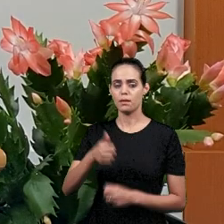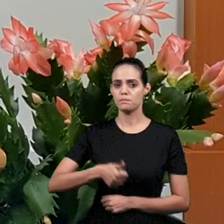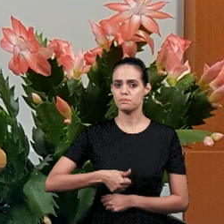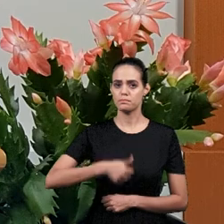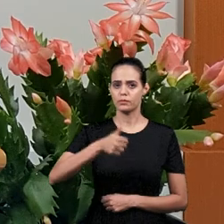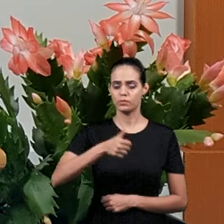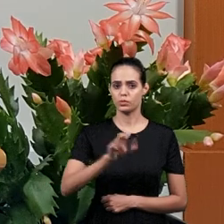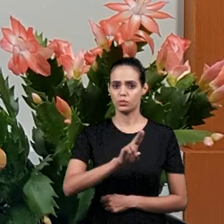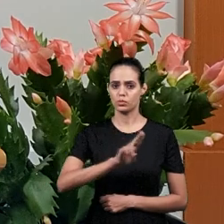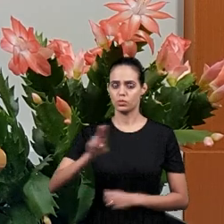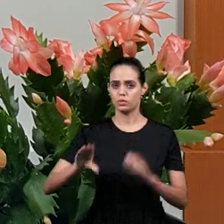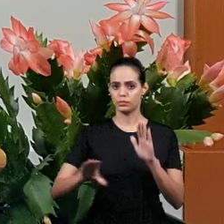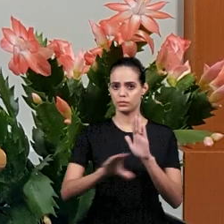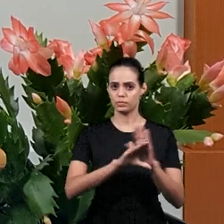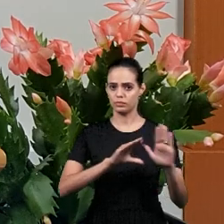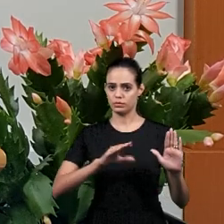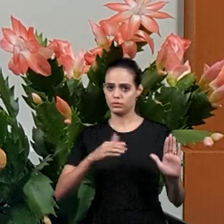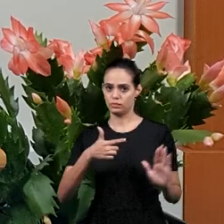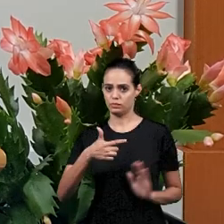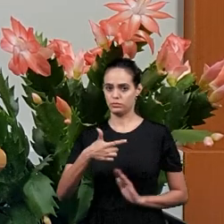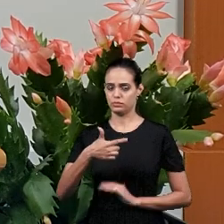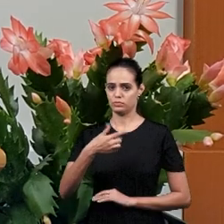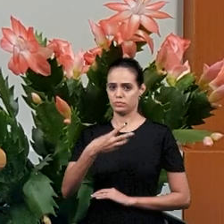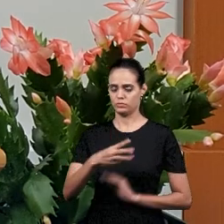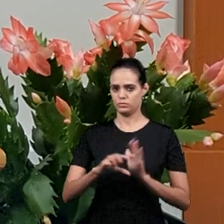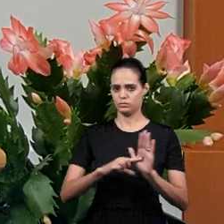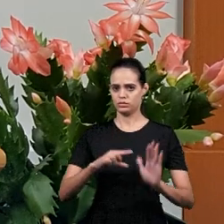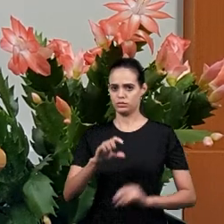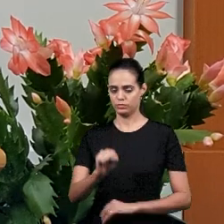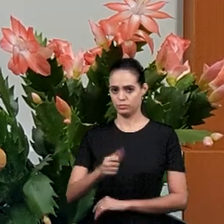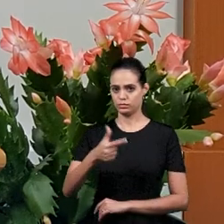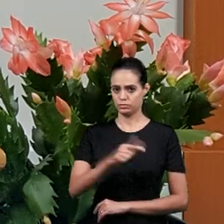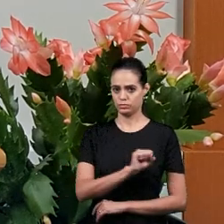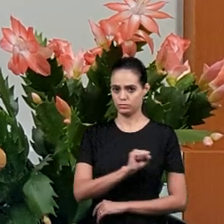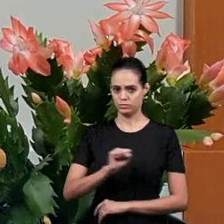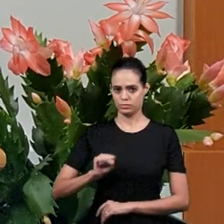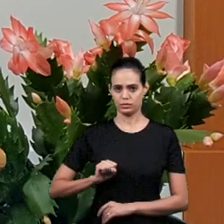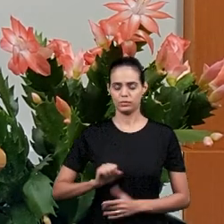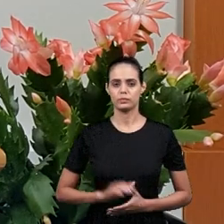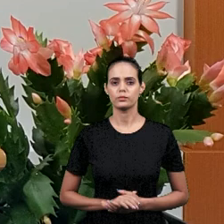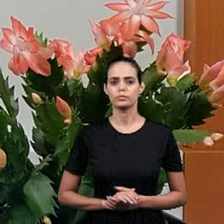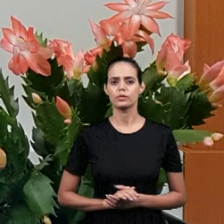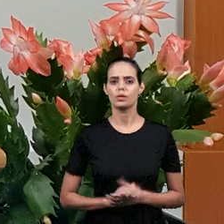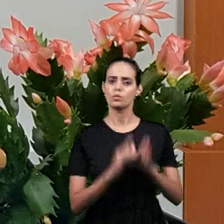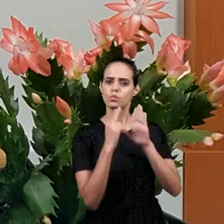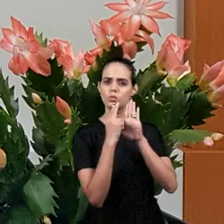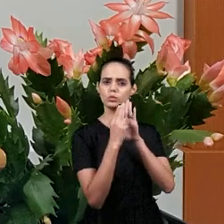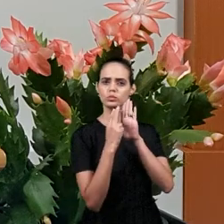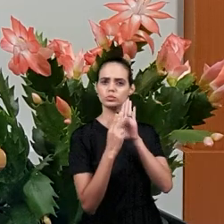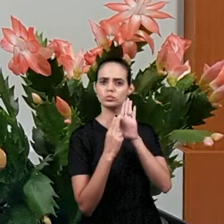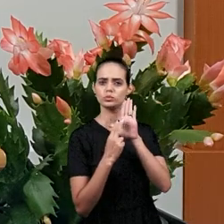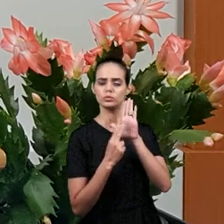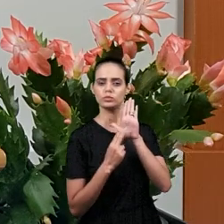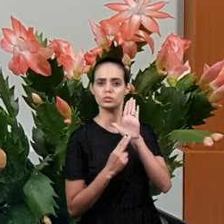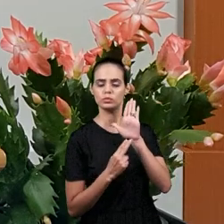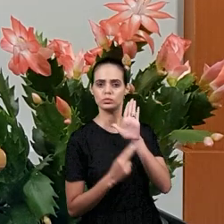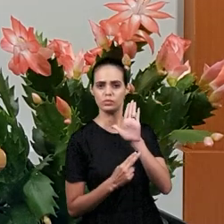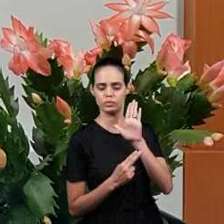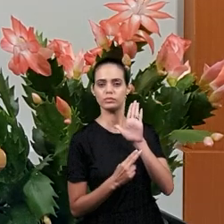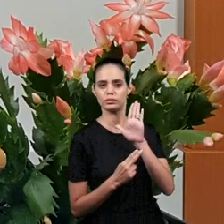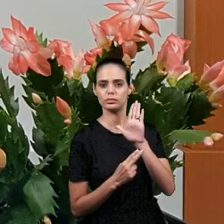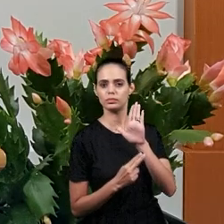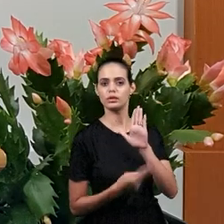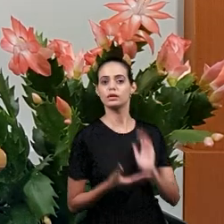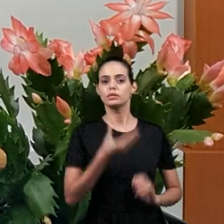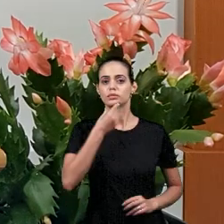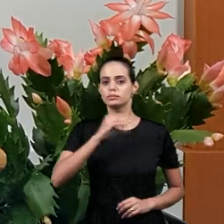8. Voici le nom des vaillants que David a eu. Je veux dire que je reprends ici